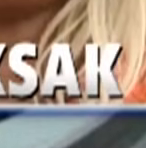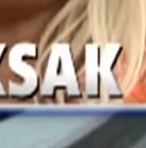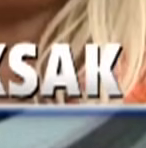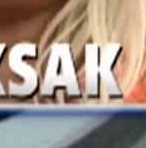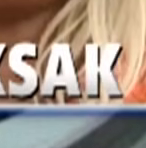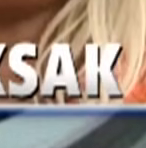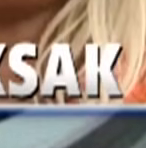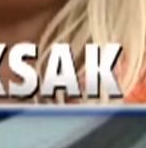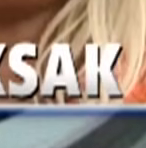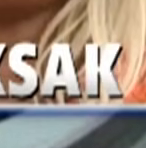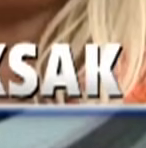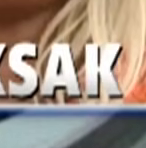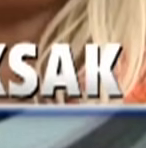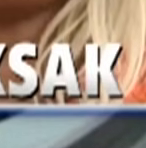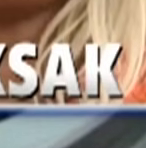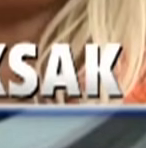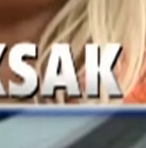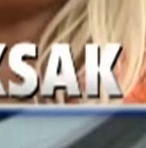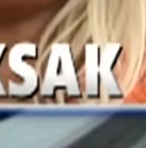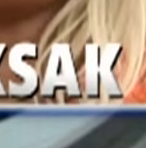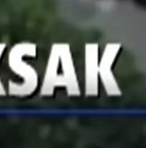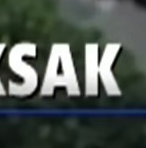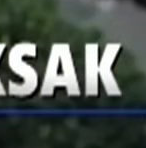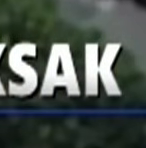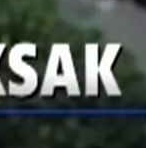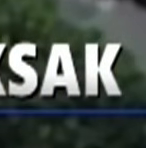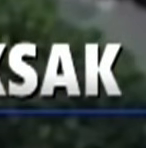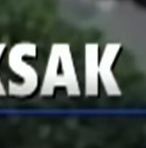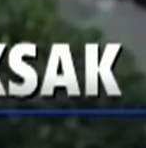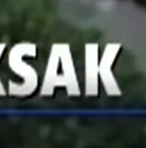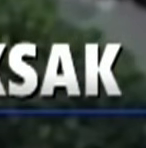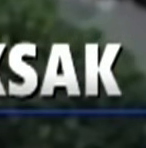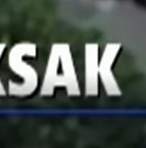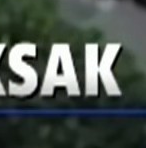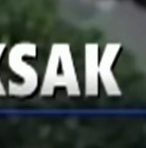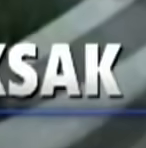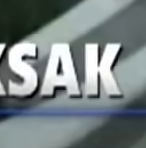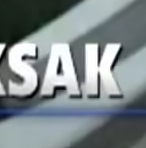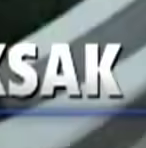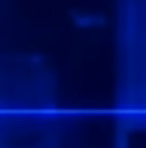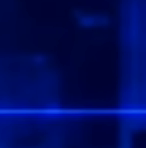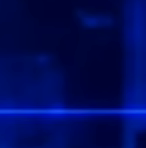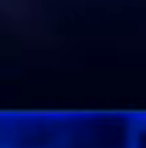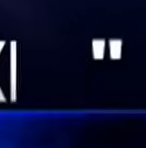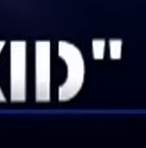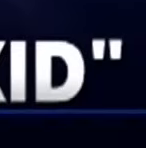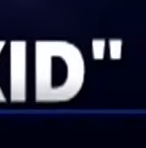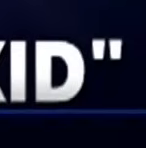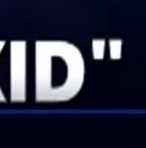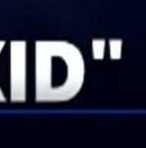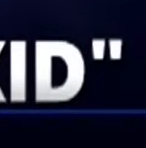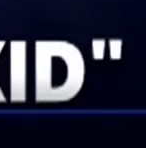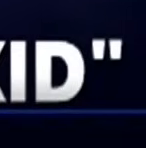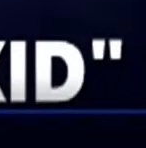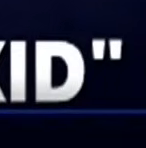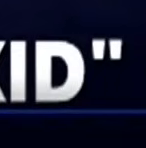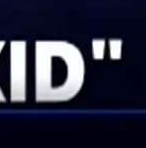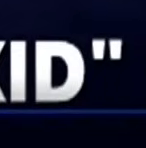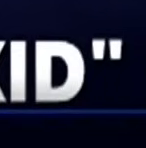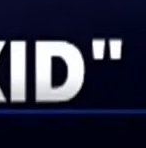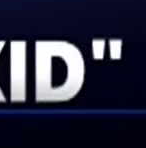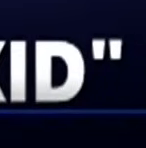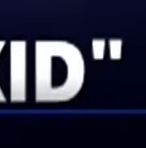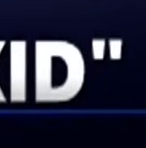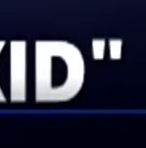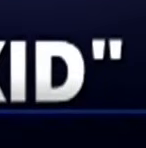Susunod, trans woman sa Amerika, sinagasaan, hinalikan at tinadtad ng saksak ang isang lalaki. At sanggol,